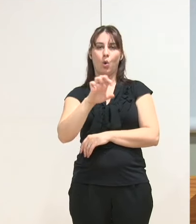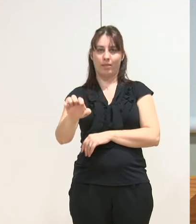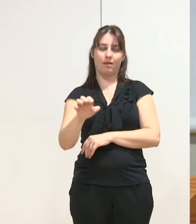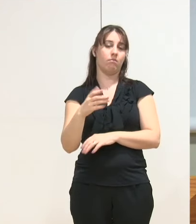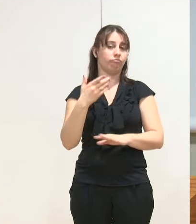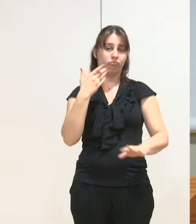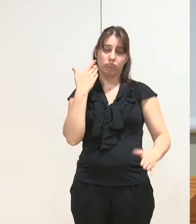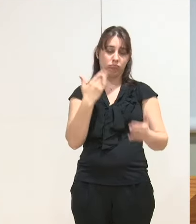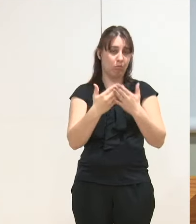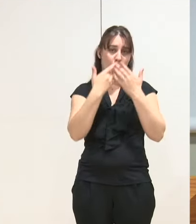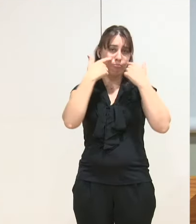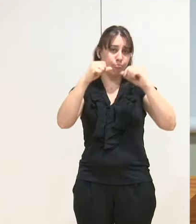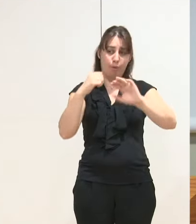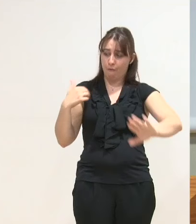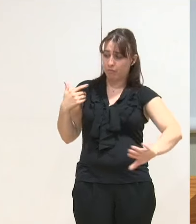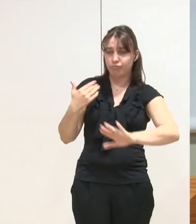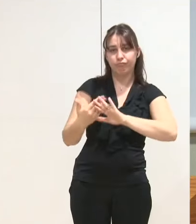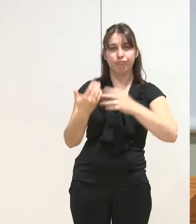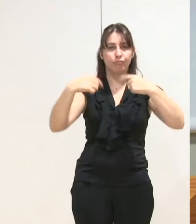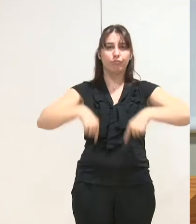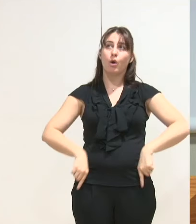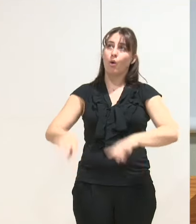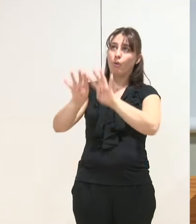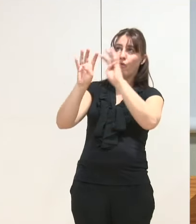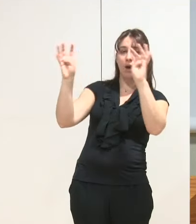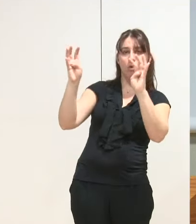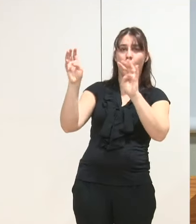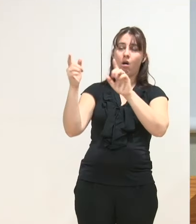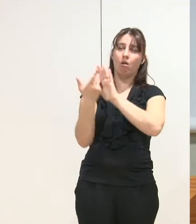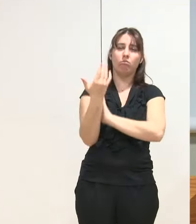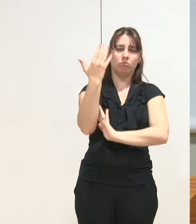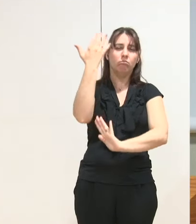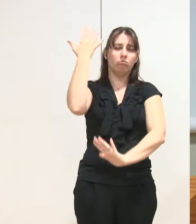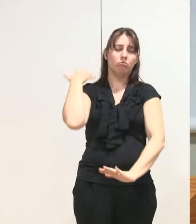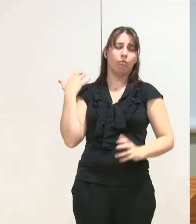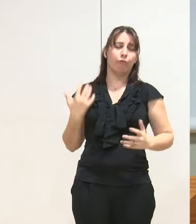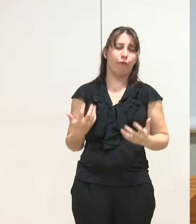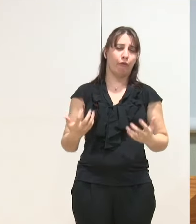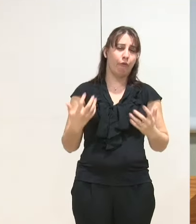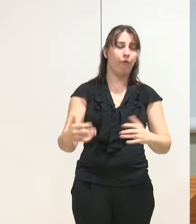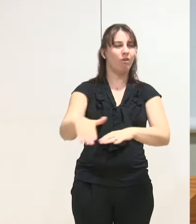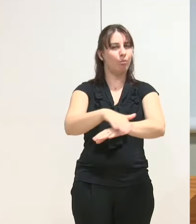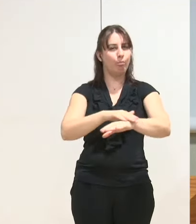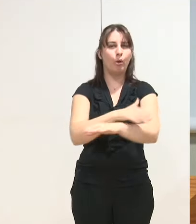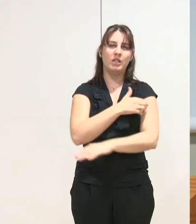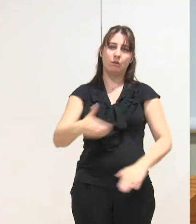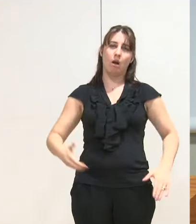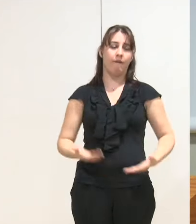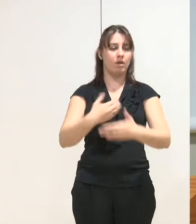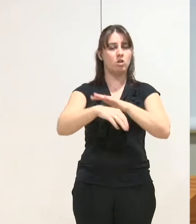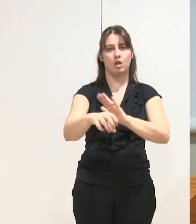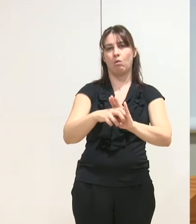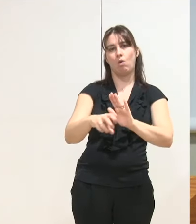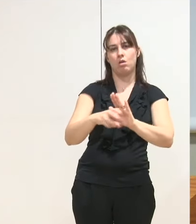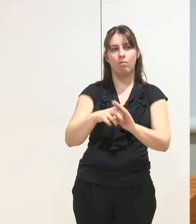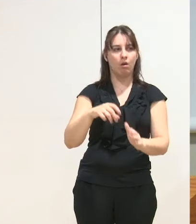ancien de du gouvernement de l'État pour la politique de la ville à Grenoble il faut se